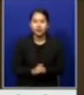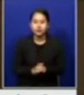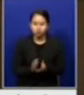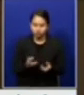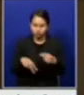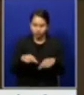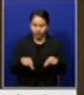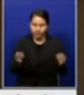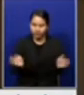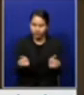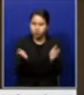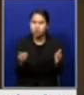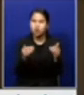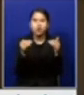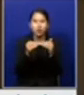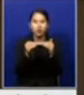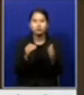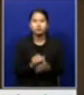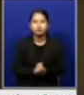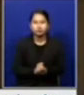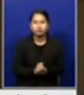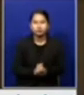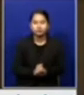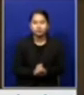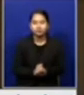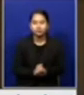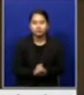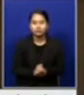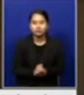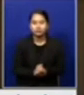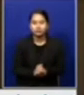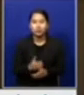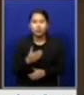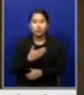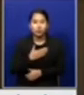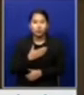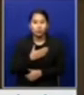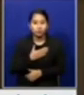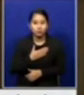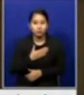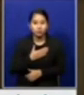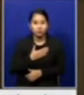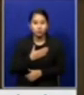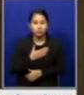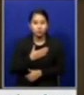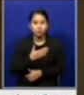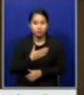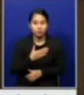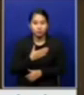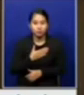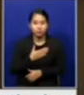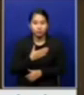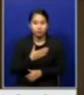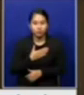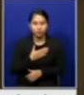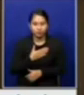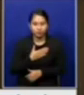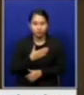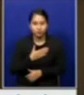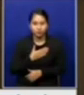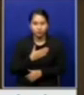คารพครับผมต้องกราบเรียนว่าสภาพปัญหาจริงๆมันเป็นอย่าง